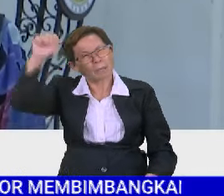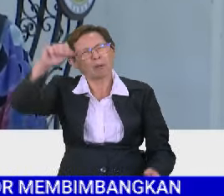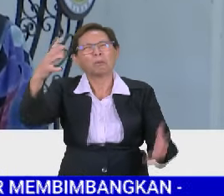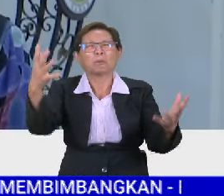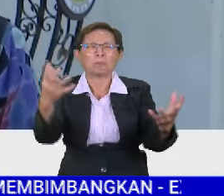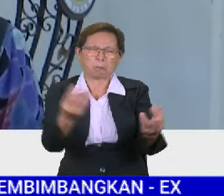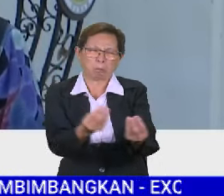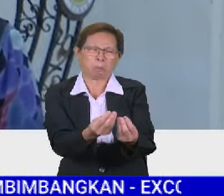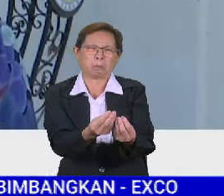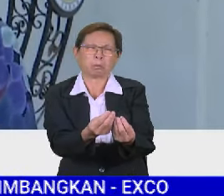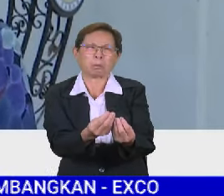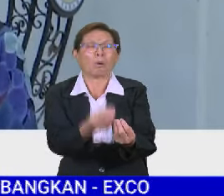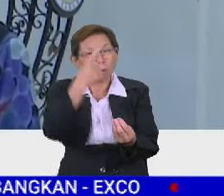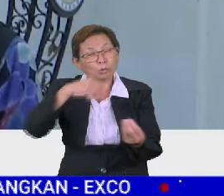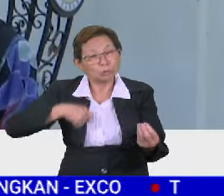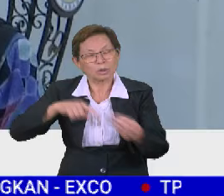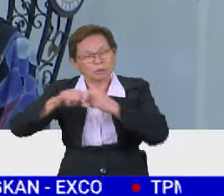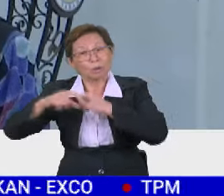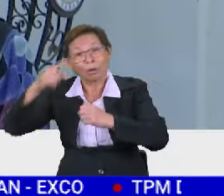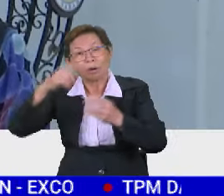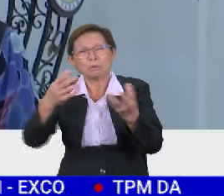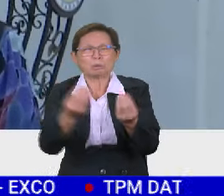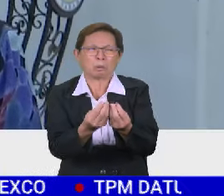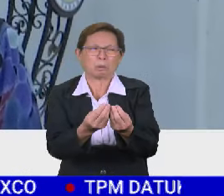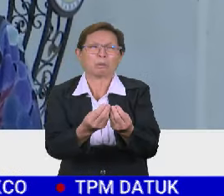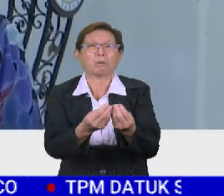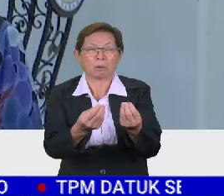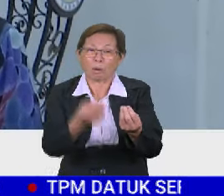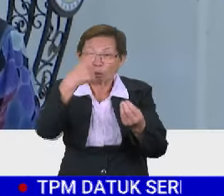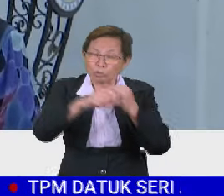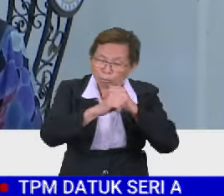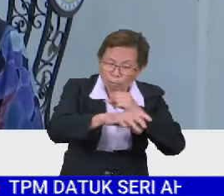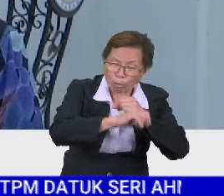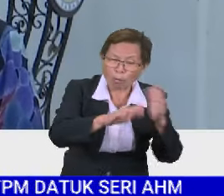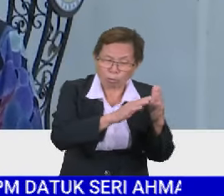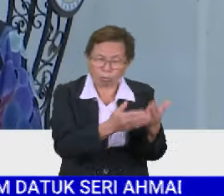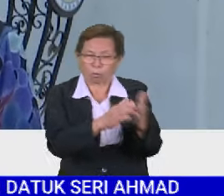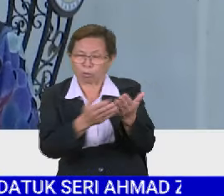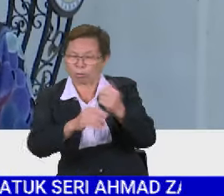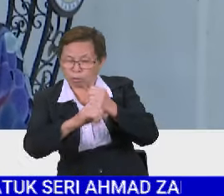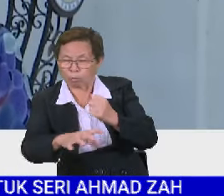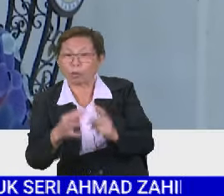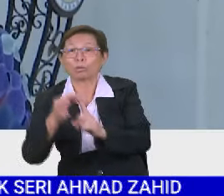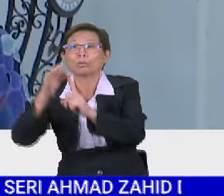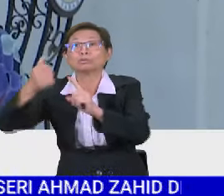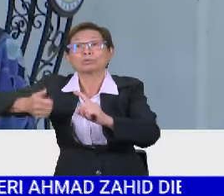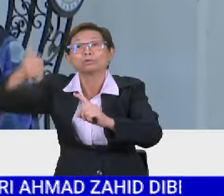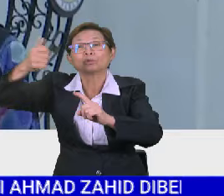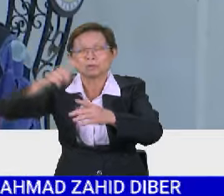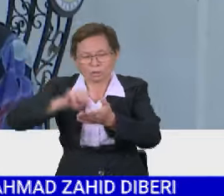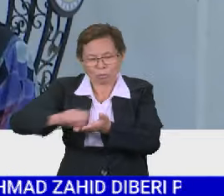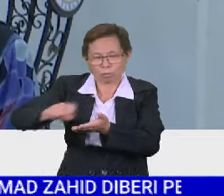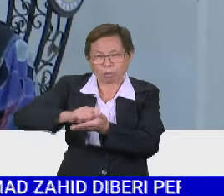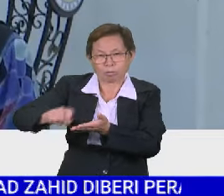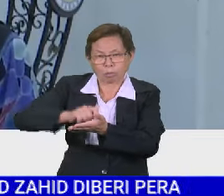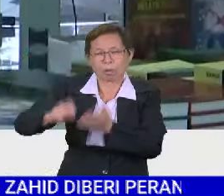masih kurang ruang untuk kita mempromosikan buku-buku khususnya yang di apa nih yang ditulis